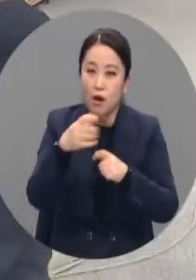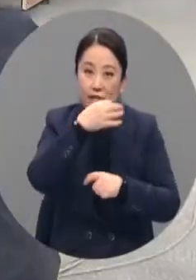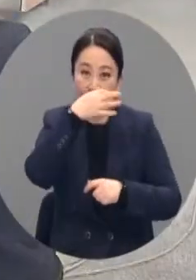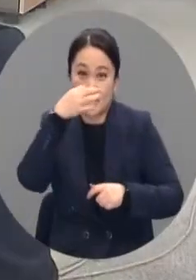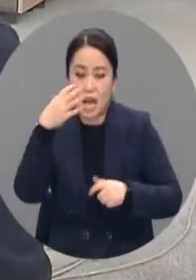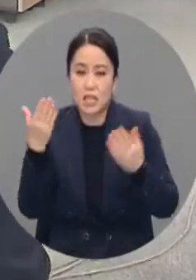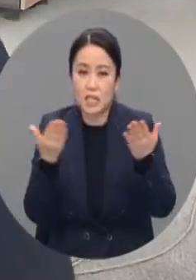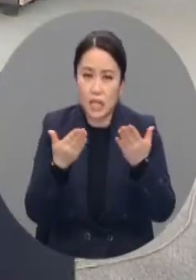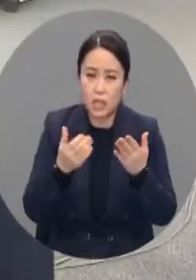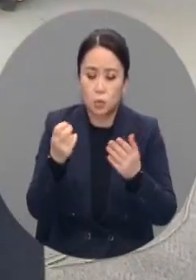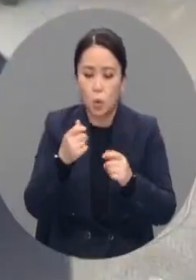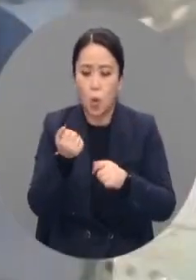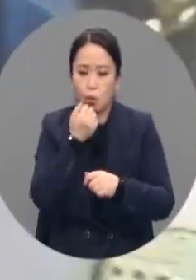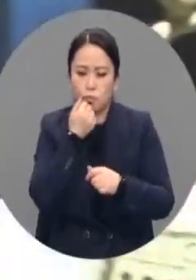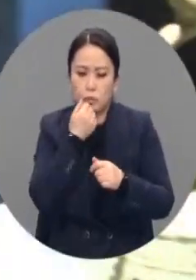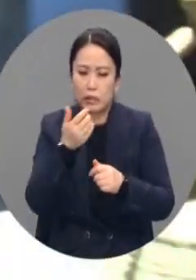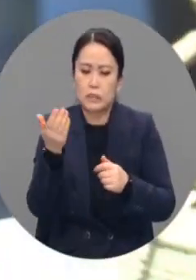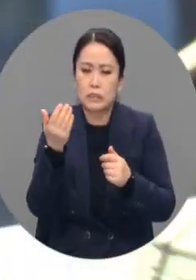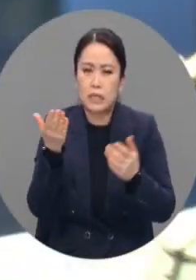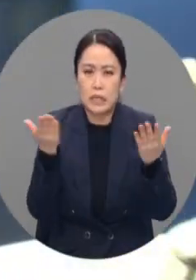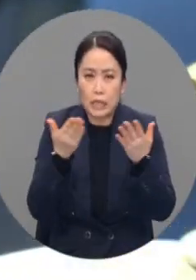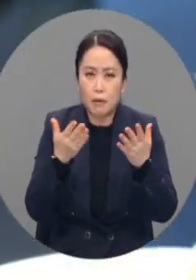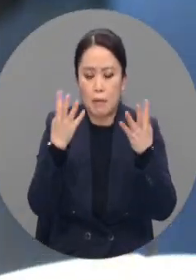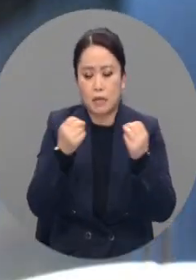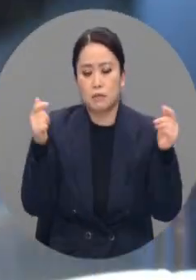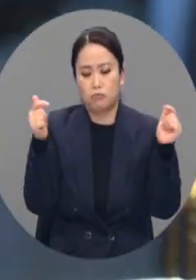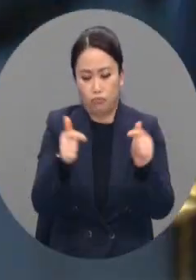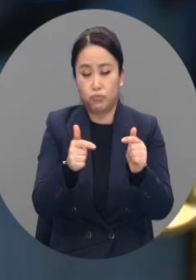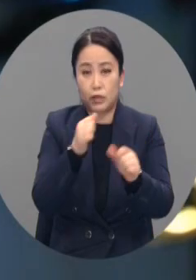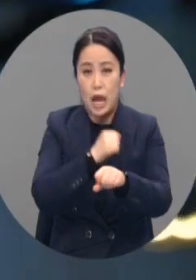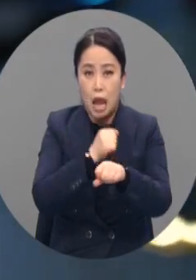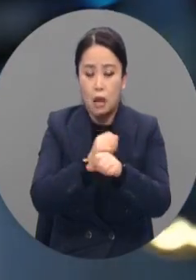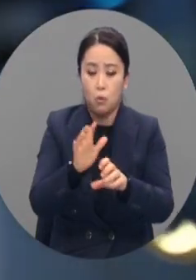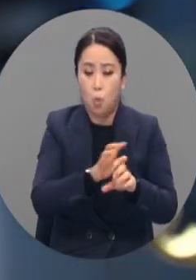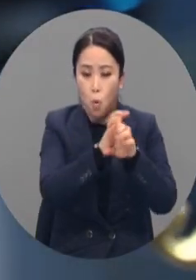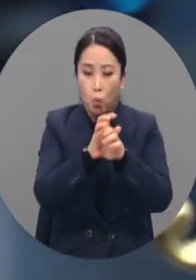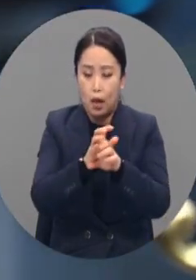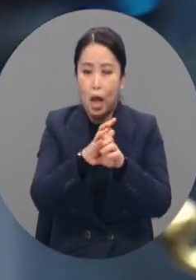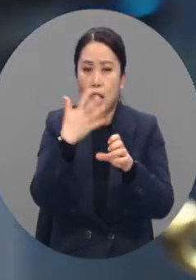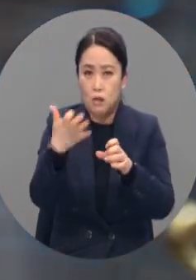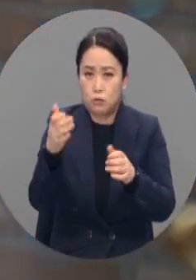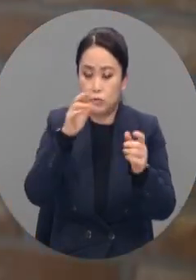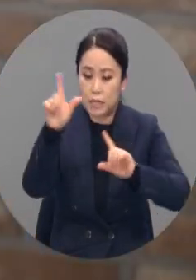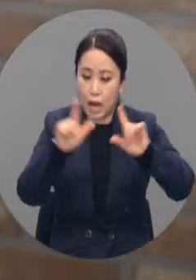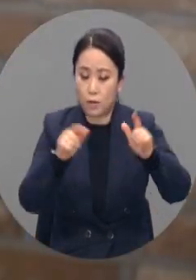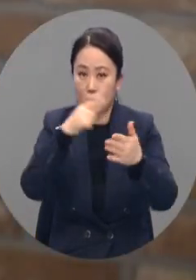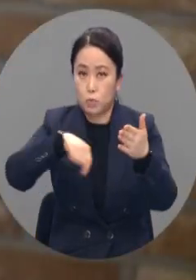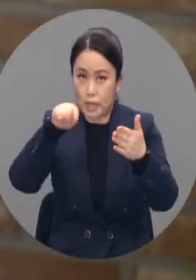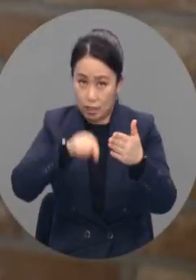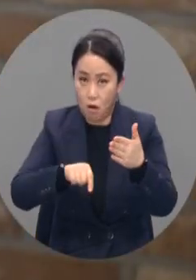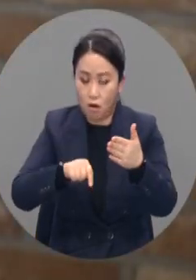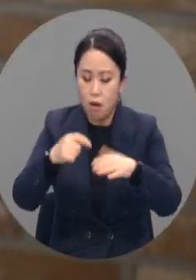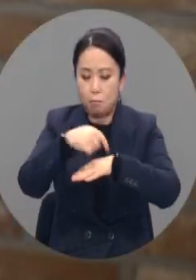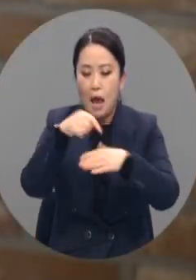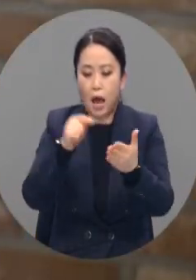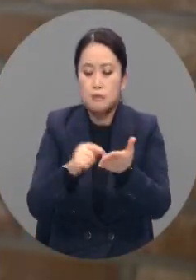일, 웃을 일이 잦아든 코로나 터널 속에서 호주머니를 꺼내고 마음을